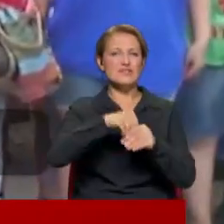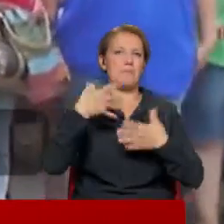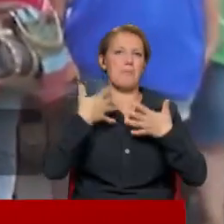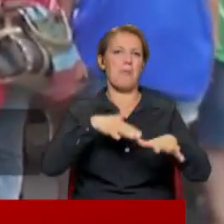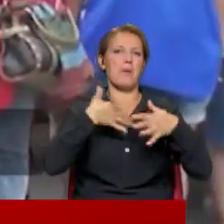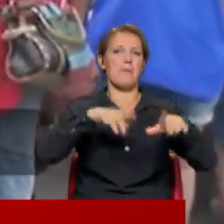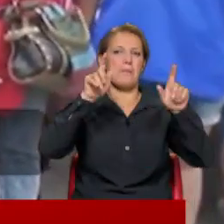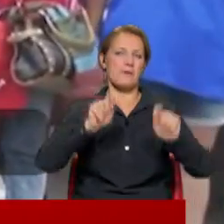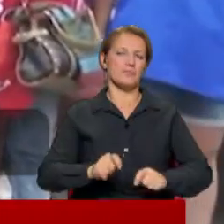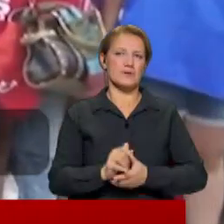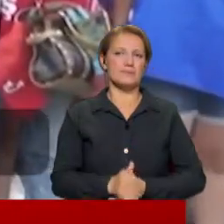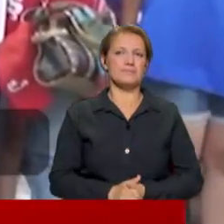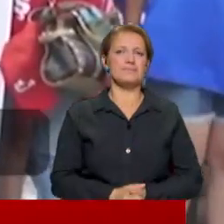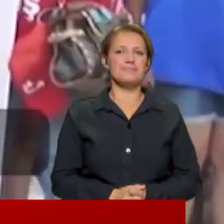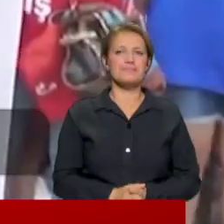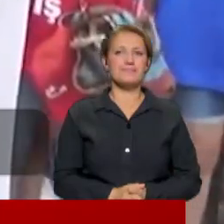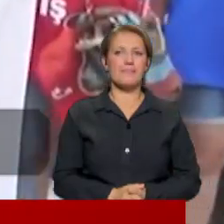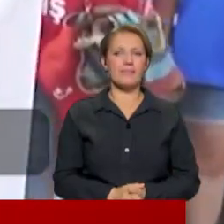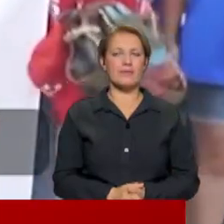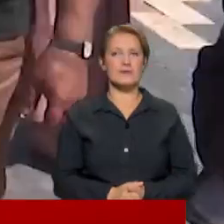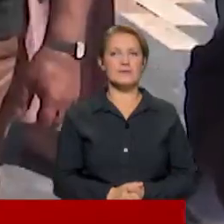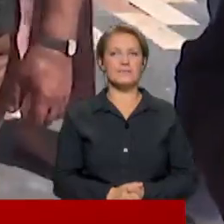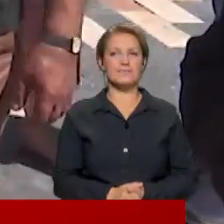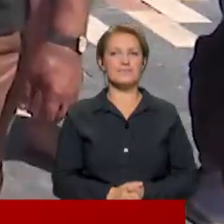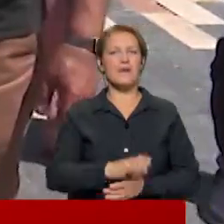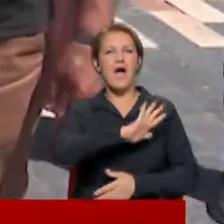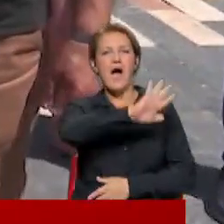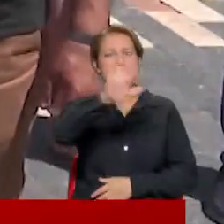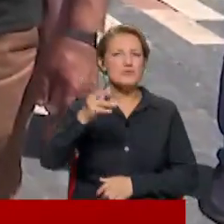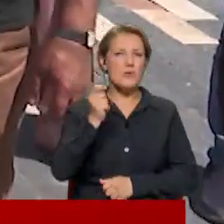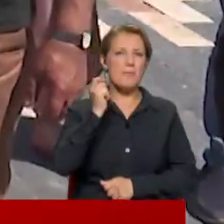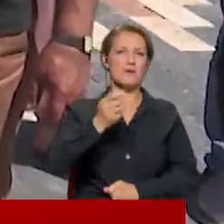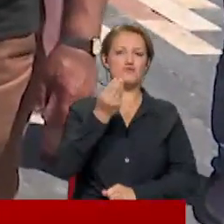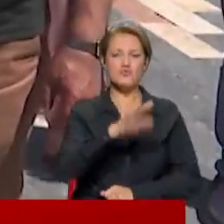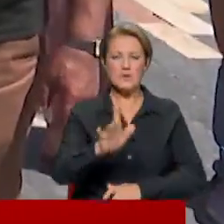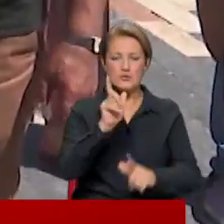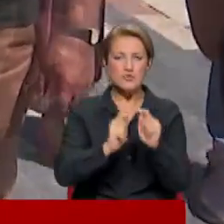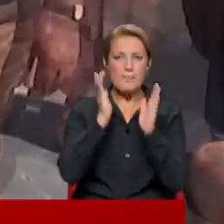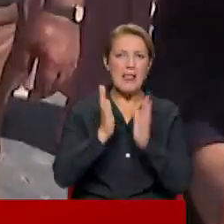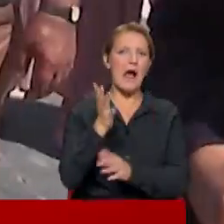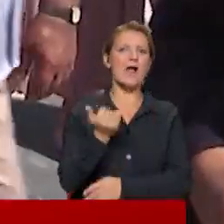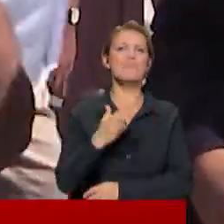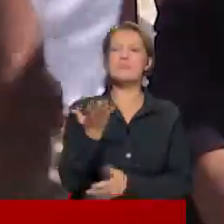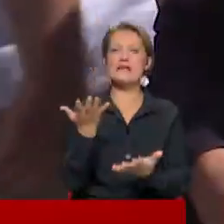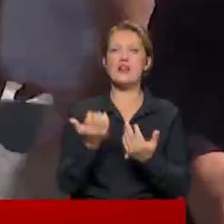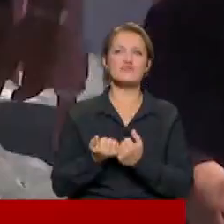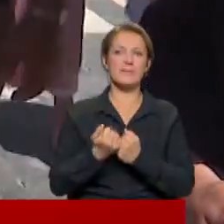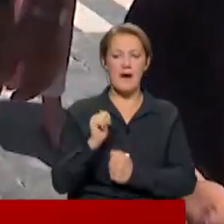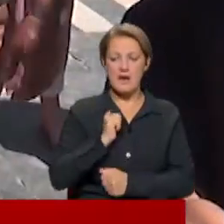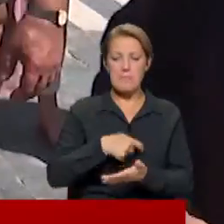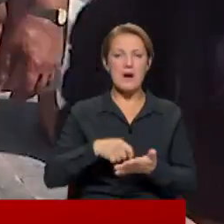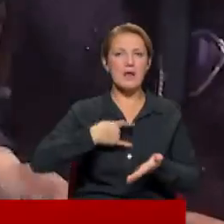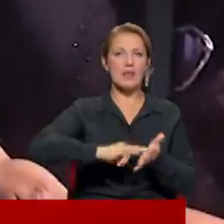Yapılan zamlar yeri ağrısın. Her şey çok pahalı. Çocuklarımıza süt bile alamıyoruz. Nasıl alacağız? Asgari